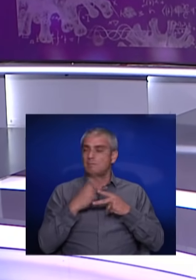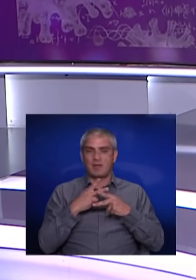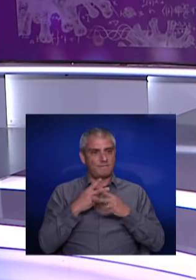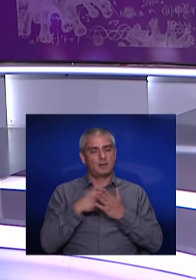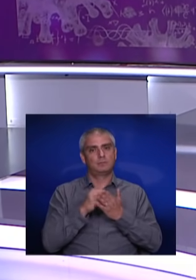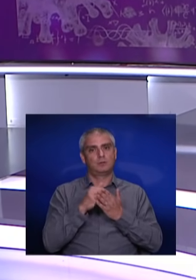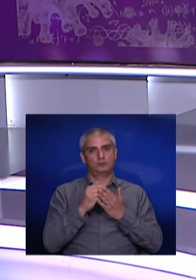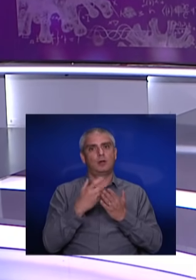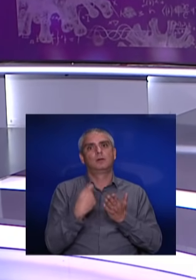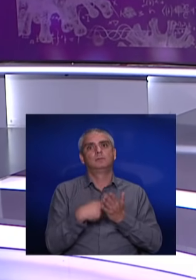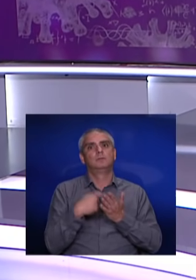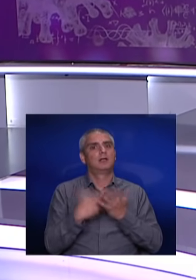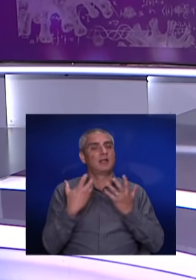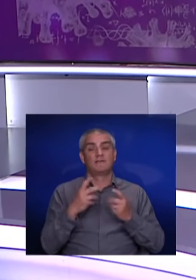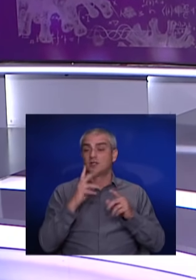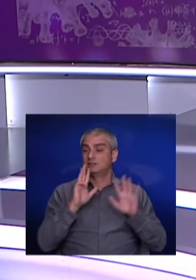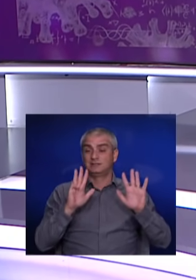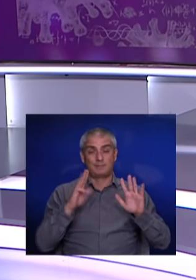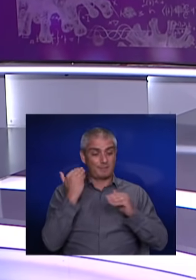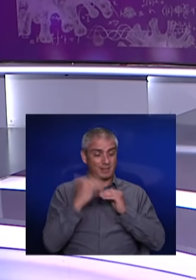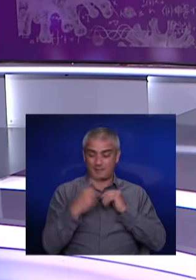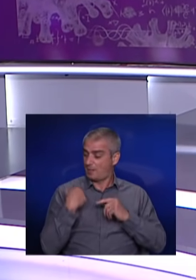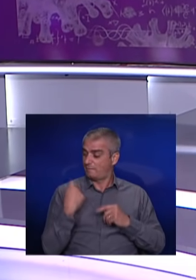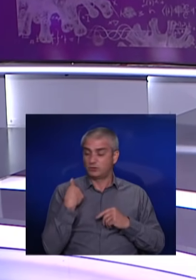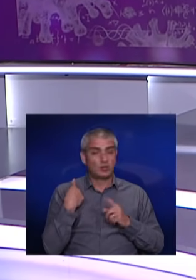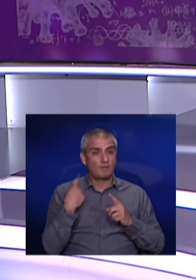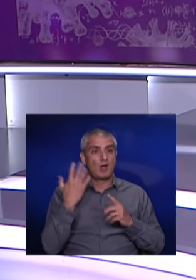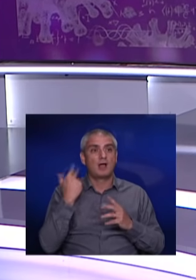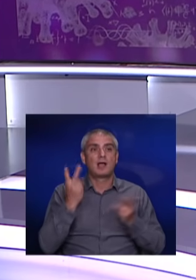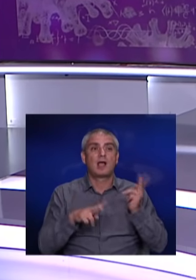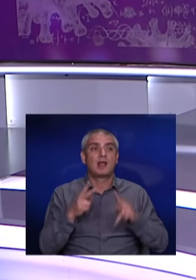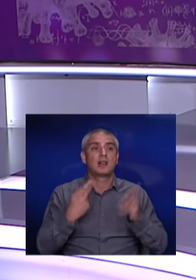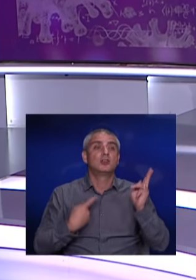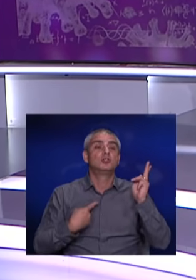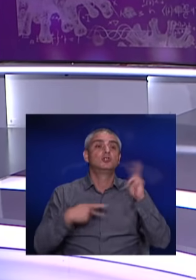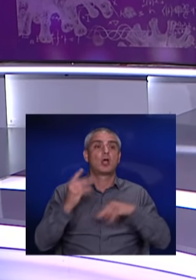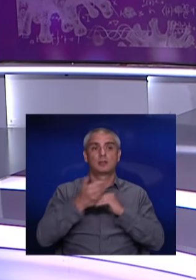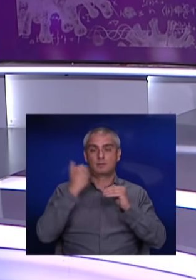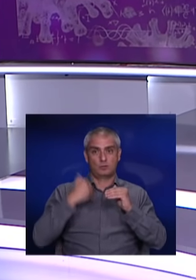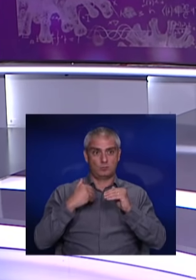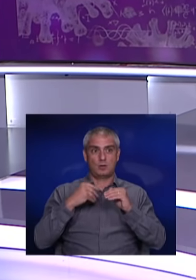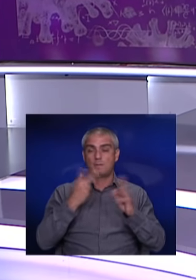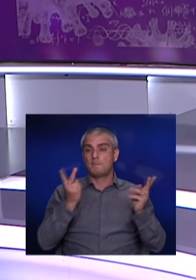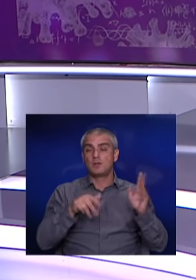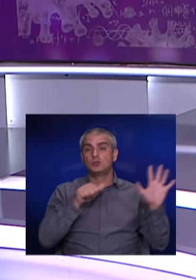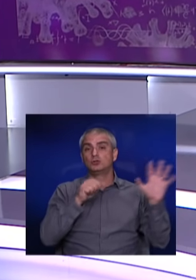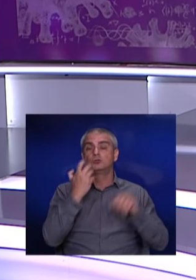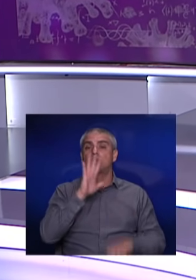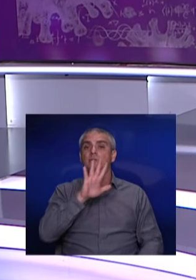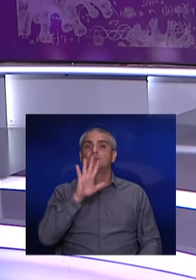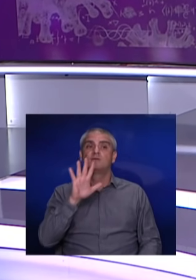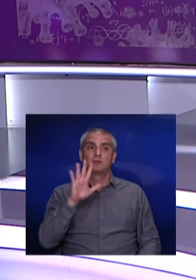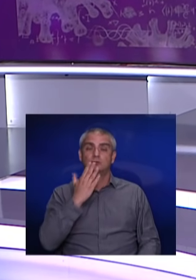ממשיכה לגבות מחיר כבד. חודש ספטמבר שהסתיים בשבוע שעבר היה קטלני עוד יותר מקודמו, ובמהלכו מתו